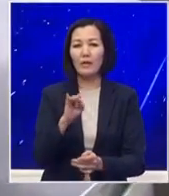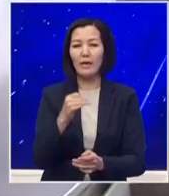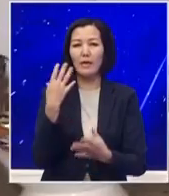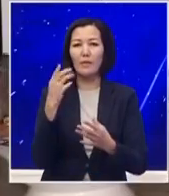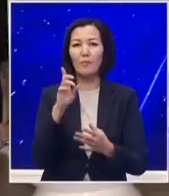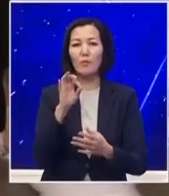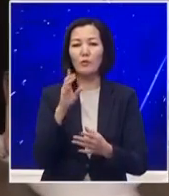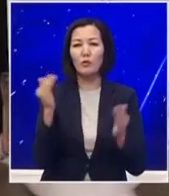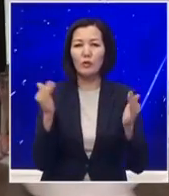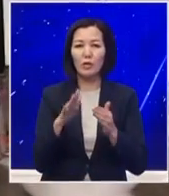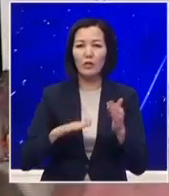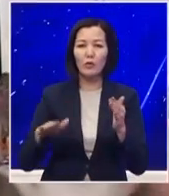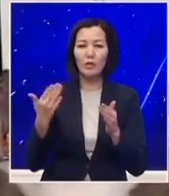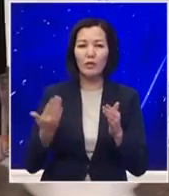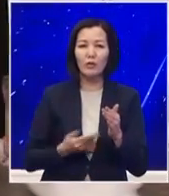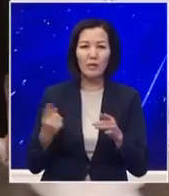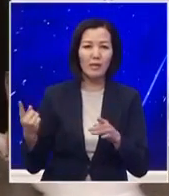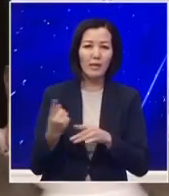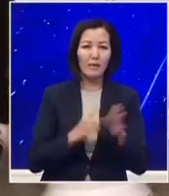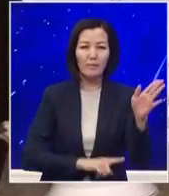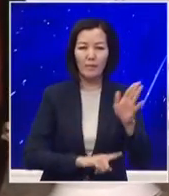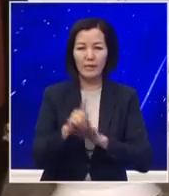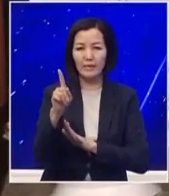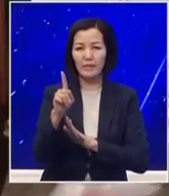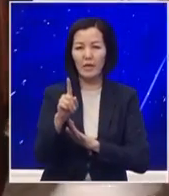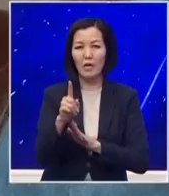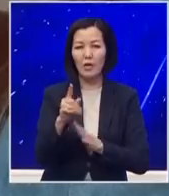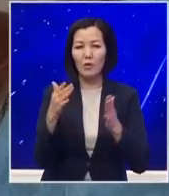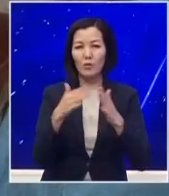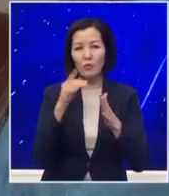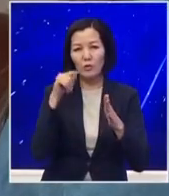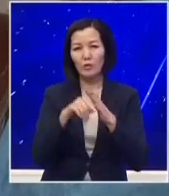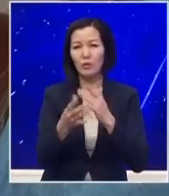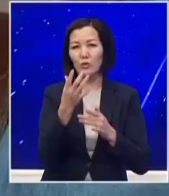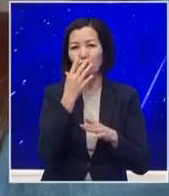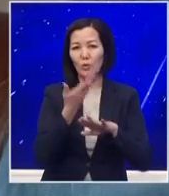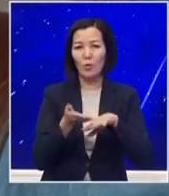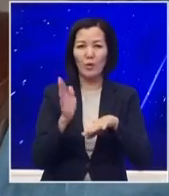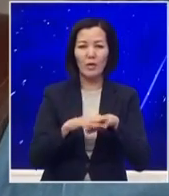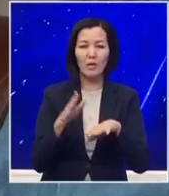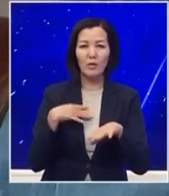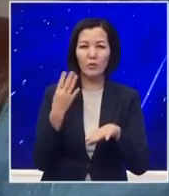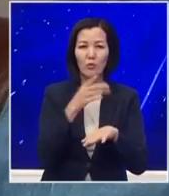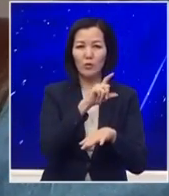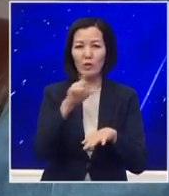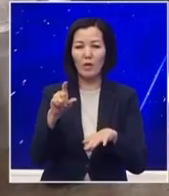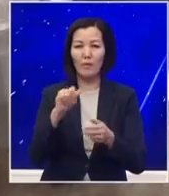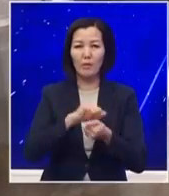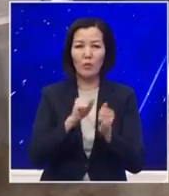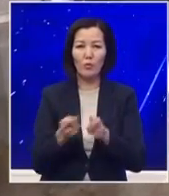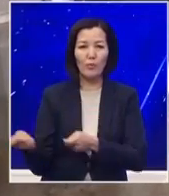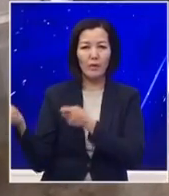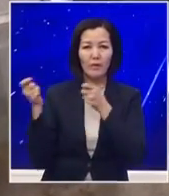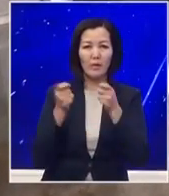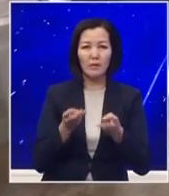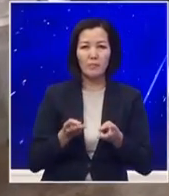Бозторғай шағын ауданында тұрып келеді. Ең алғашқы жылдары ол үшін үйді жылту үлкен әбігер еді. 4-ші қабатқа көмір тасып, от жағып, неше